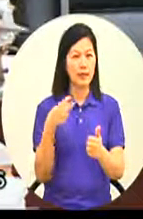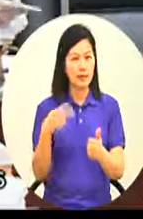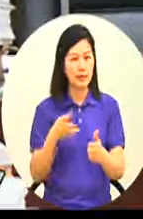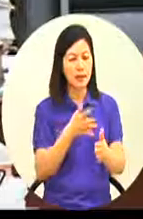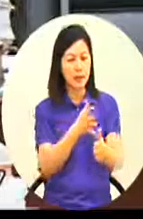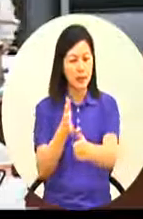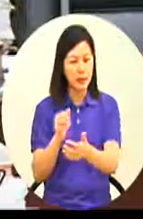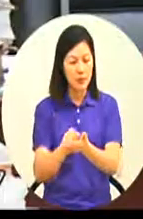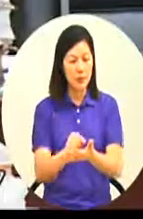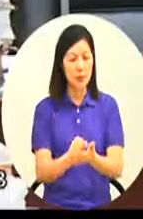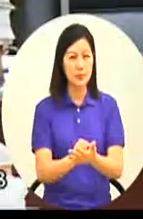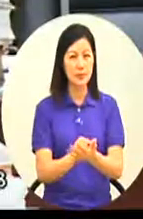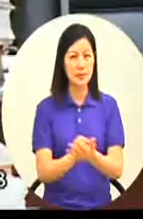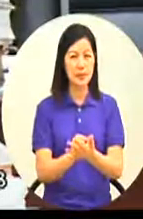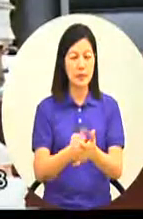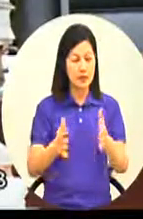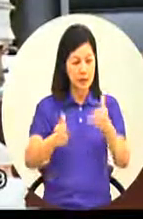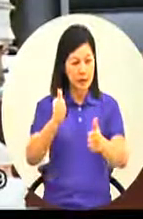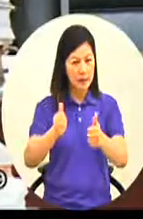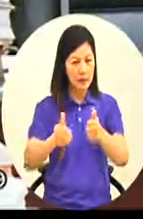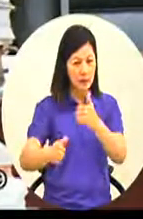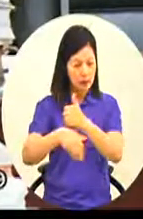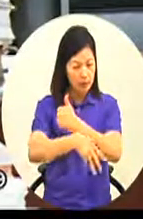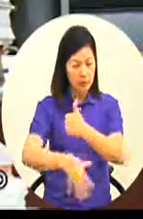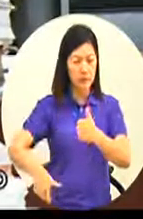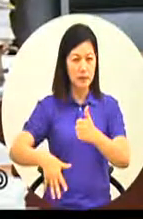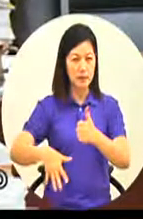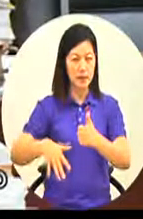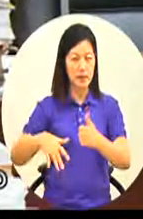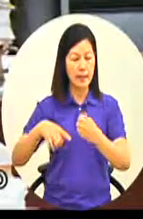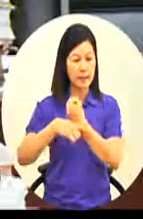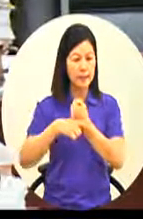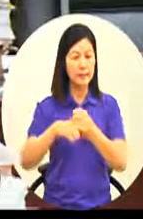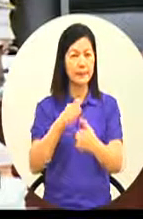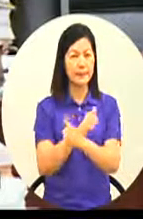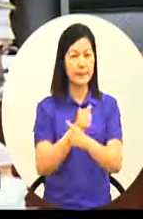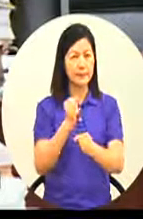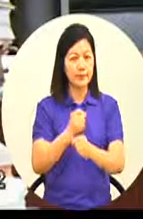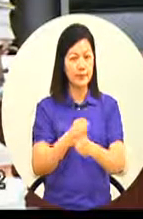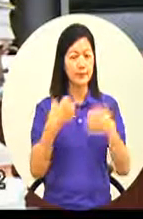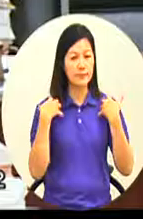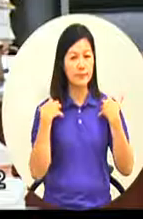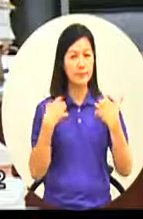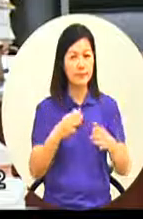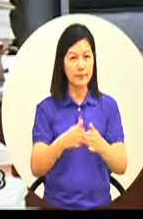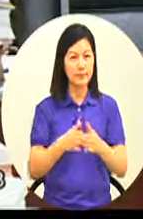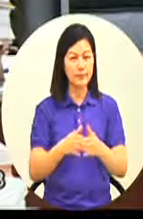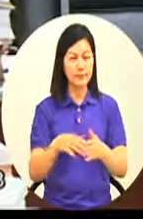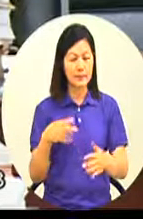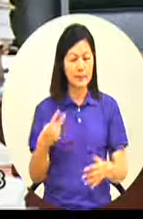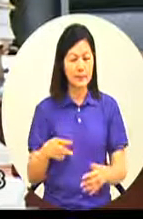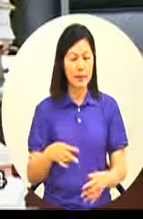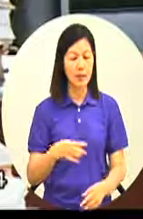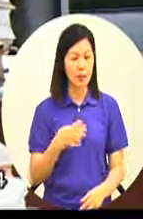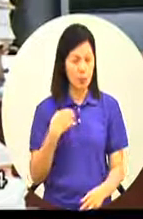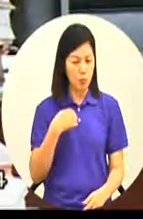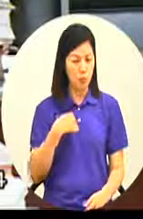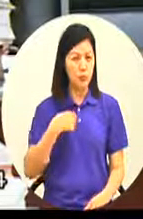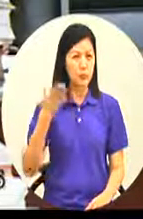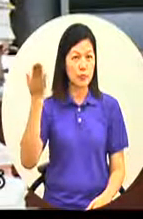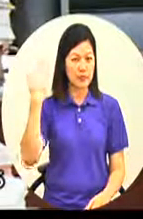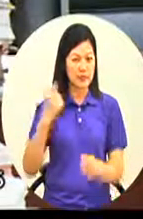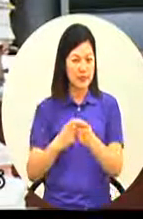促各政府各机关的一个研考的工作。可是我觉得从不只是你我自从以前十